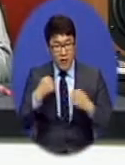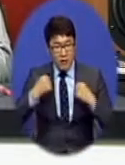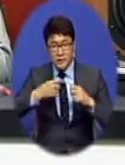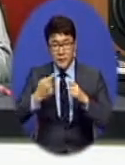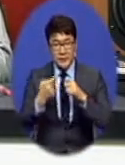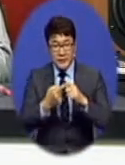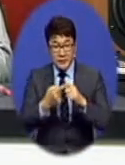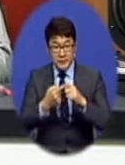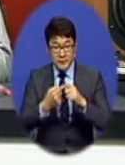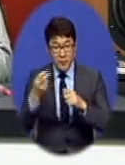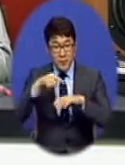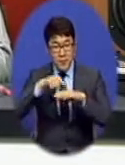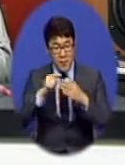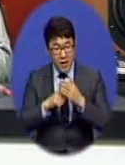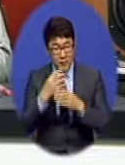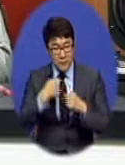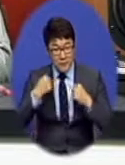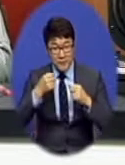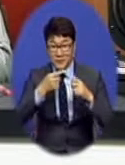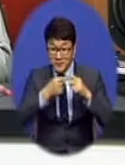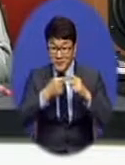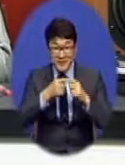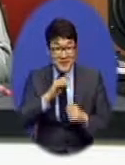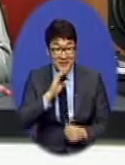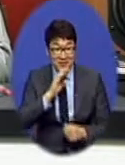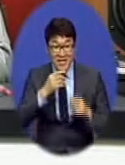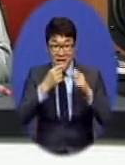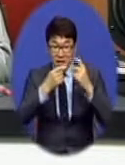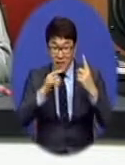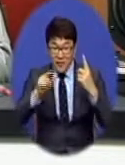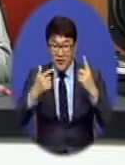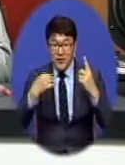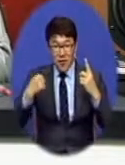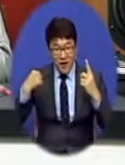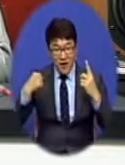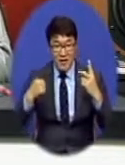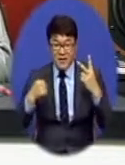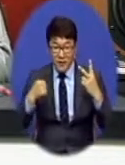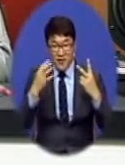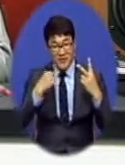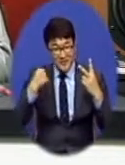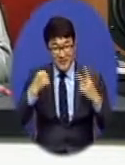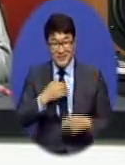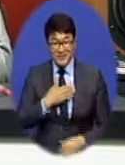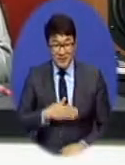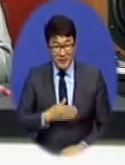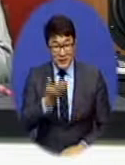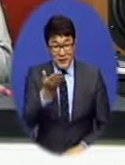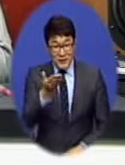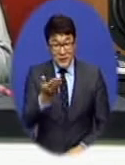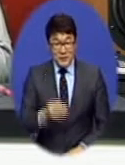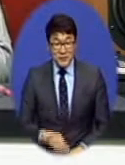번째고요. 마음 건강도 첫 번째입니다. 1번도 건강, 2번도 건강. 자,